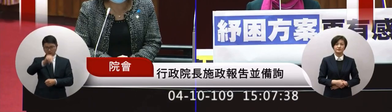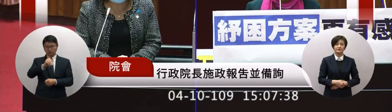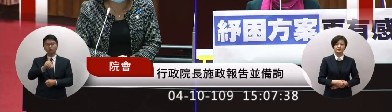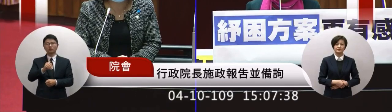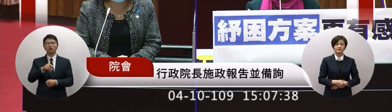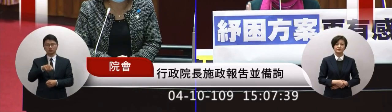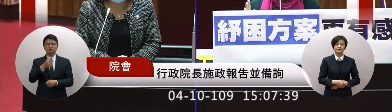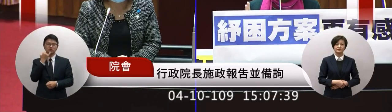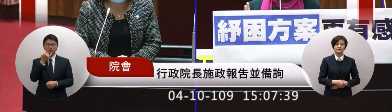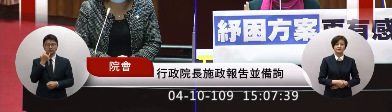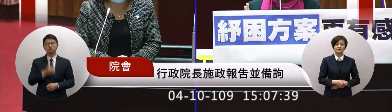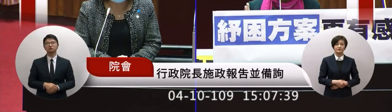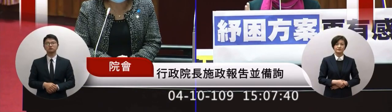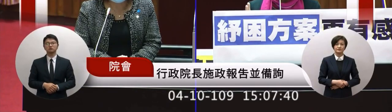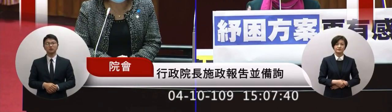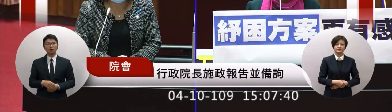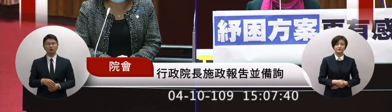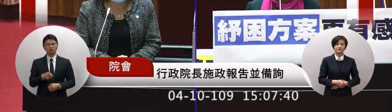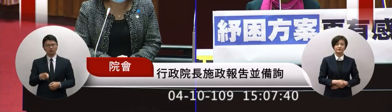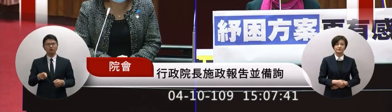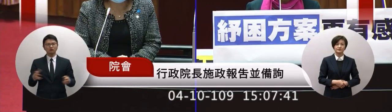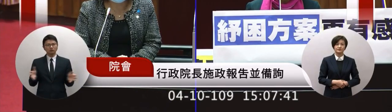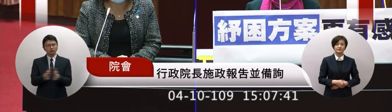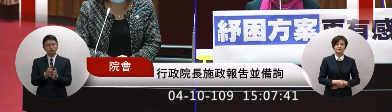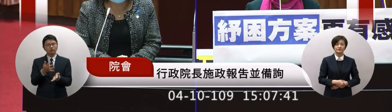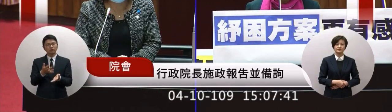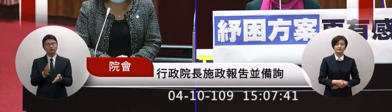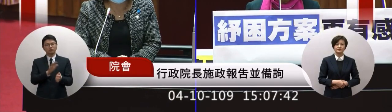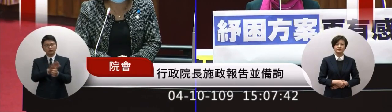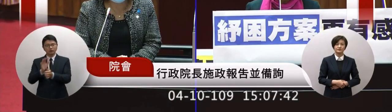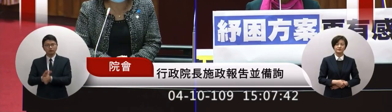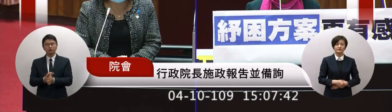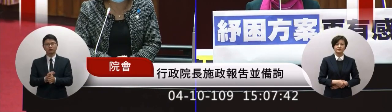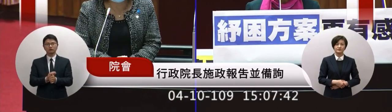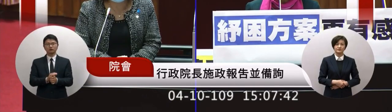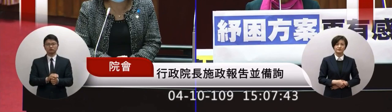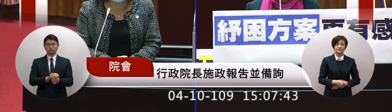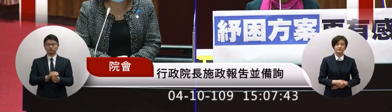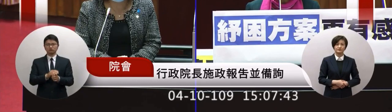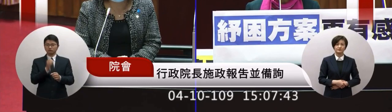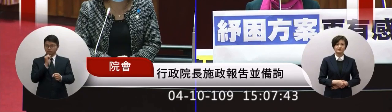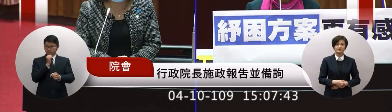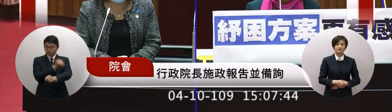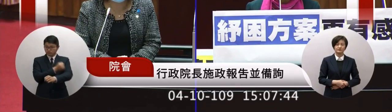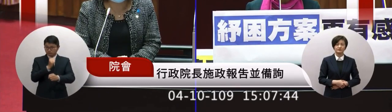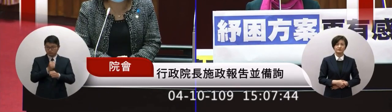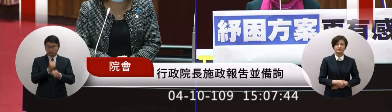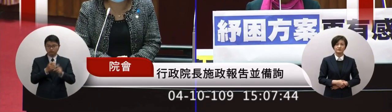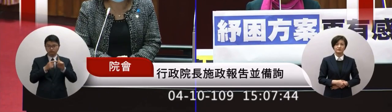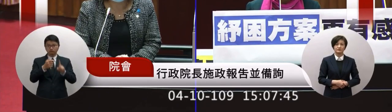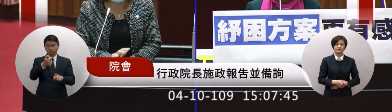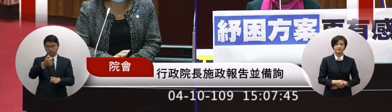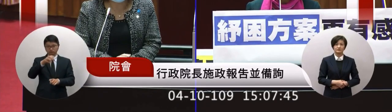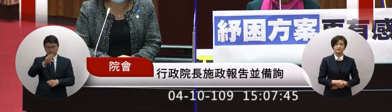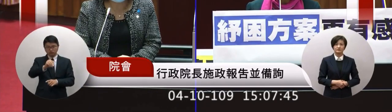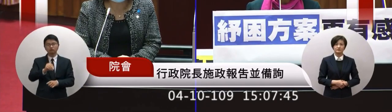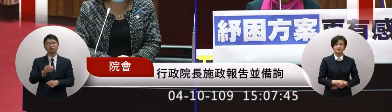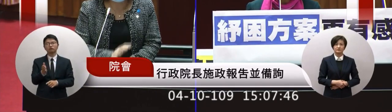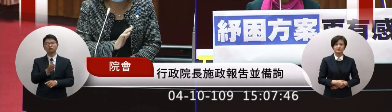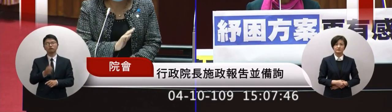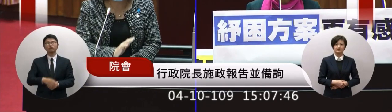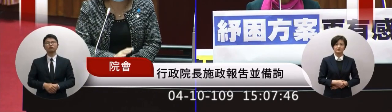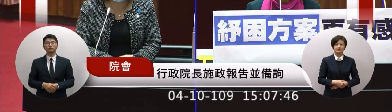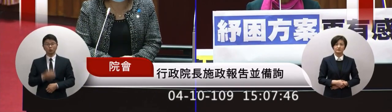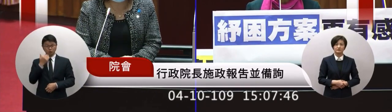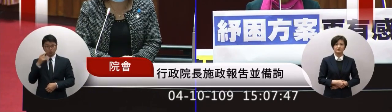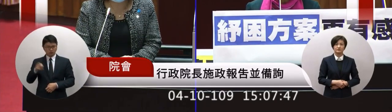大概预计，可以帮助哈50万名的劳工，如果他有这样的一个贷款的需求的话，他就可以来